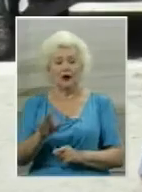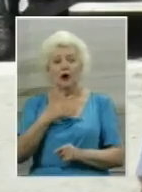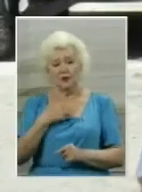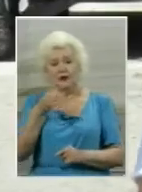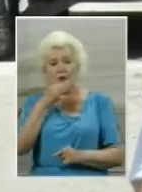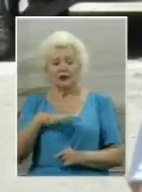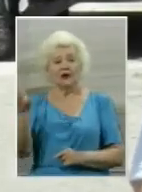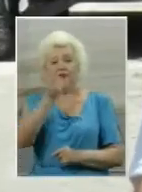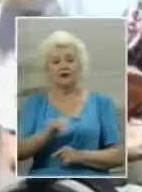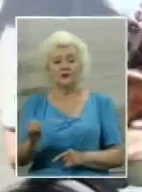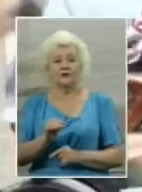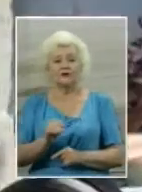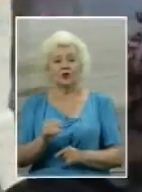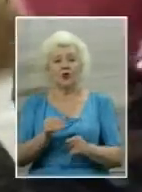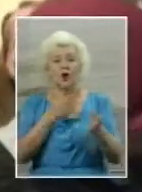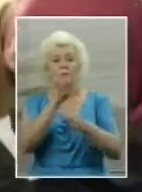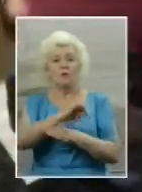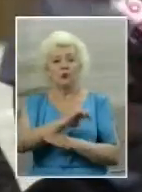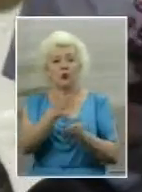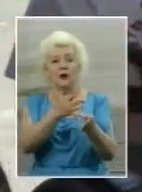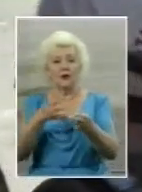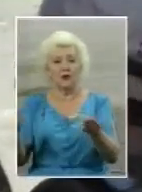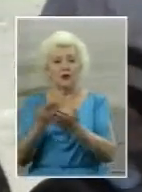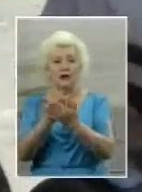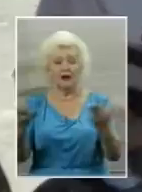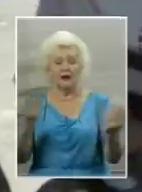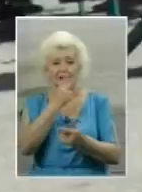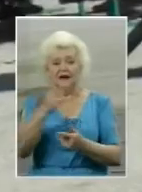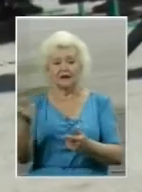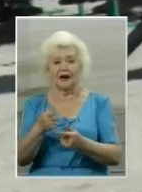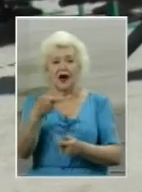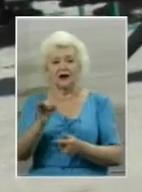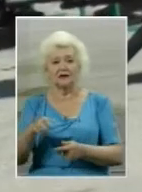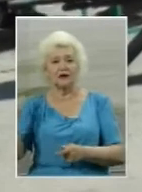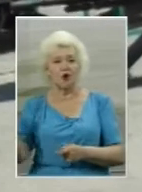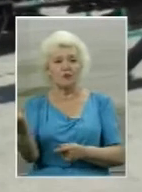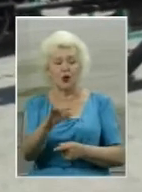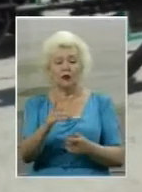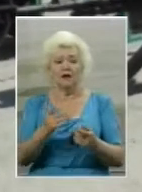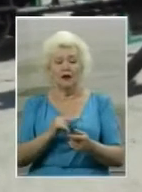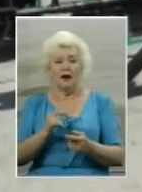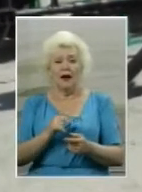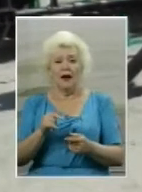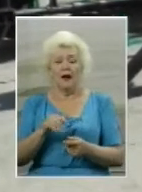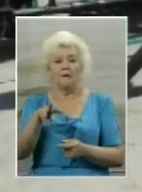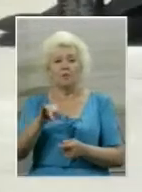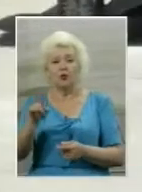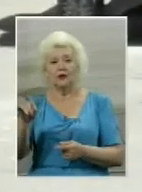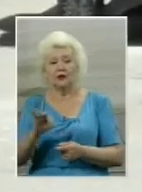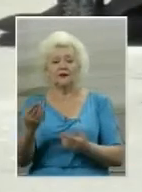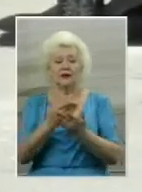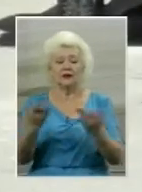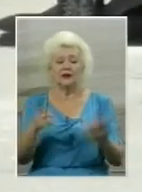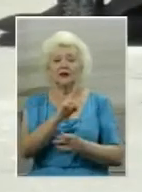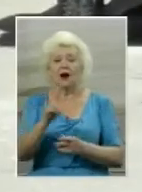мне понравилось все. Вот как пулеметы разных видов или же гранатометы, вот там мухи, вот все такое, что